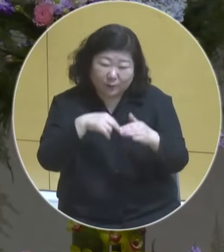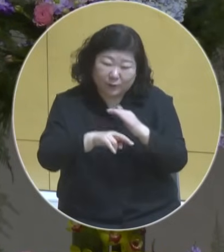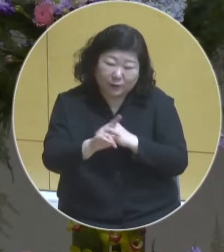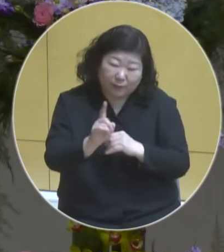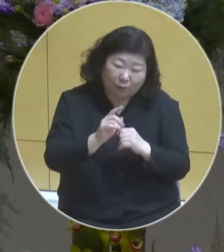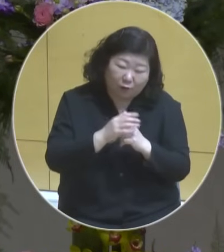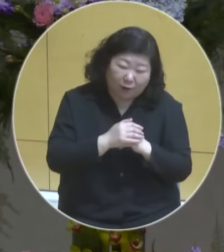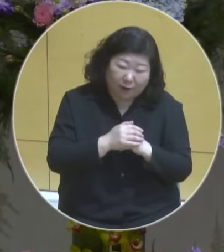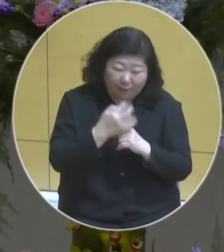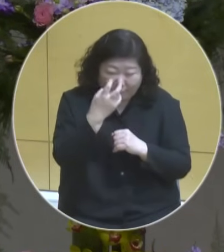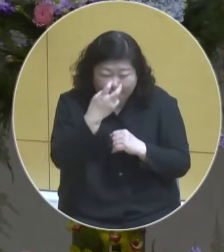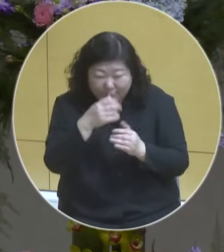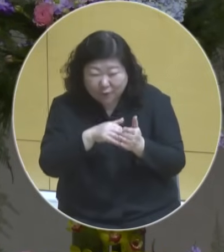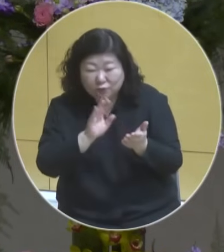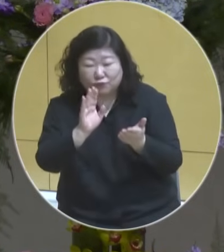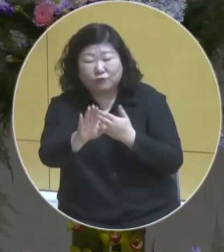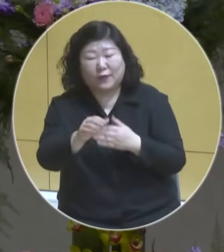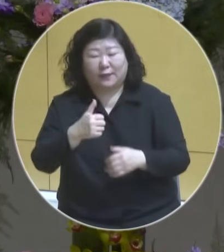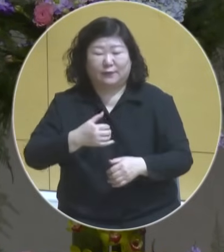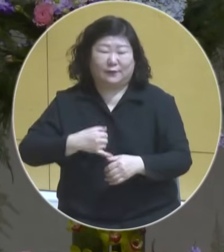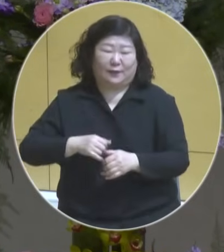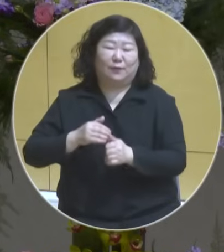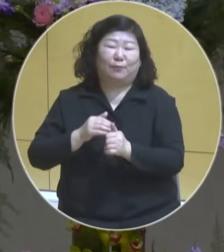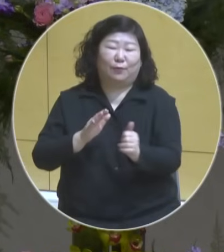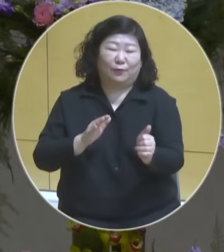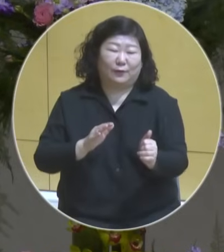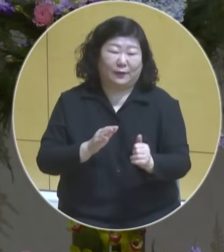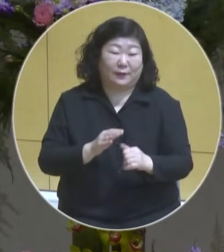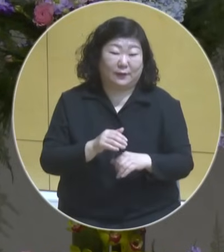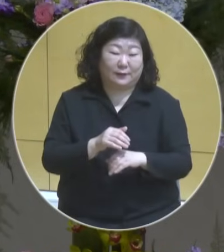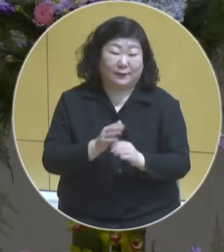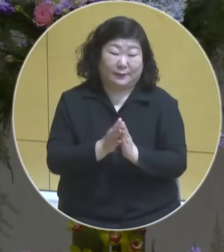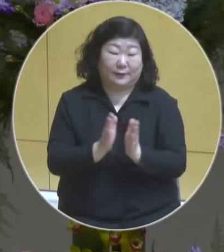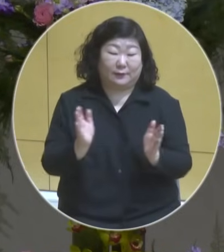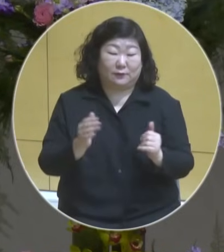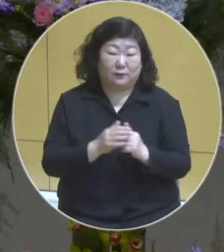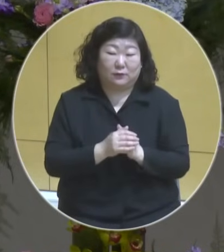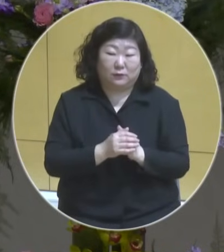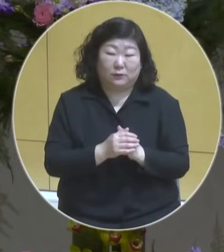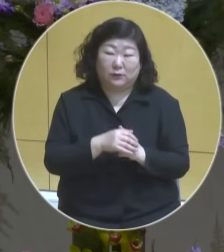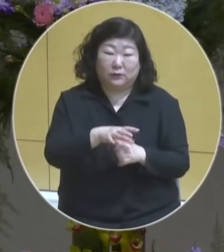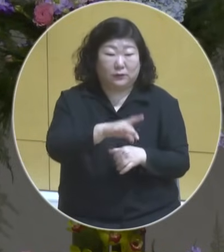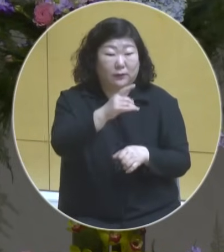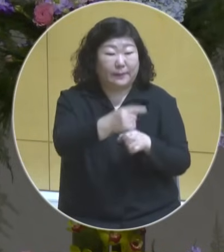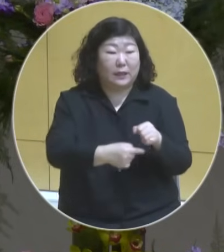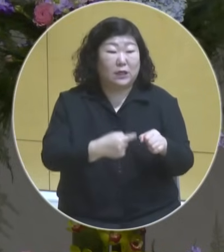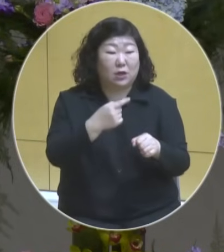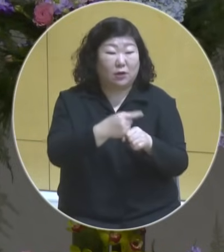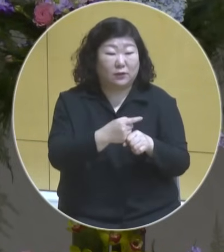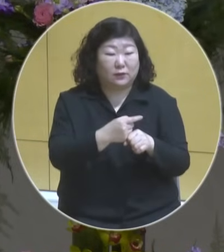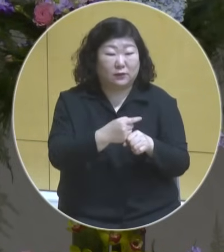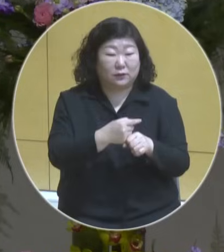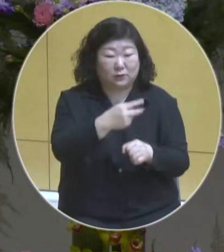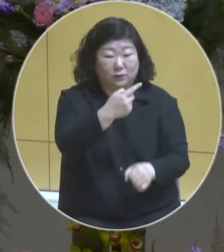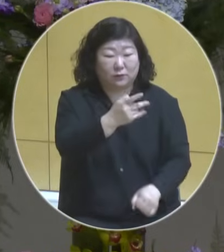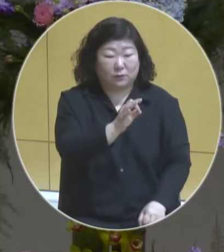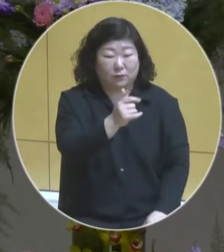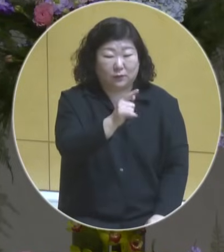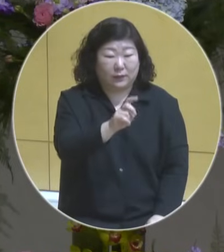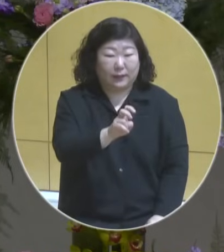보내도 괜찮겠다 그렇게 생각하게 됐습니다 그래서 우리가 한해는 어 동남아의